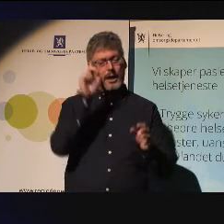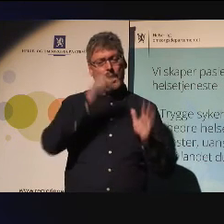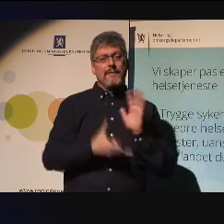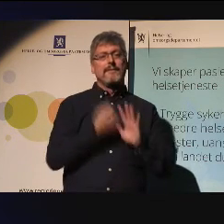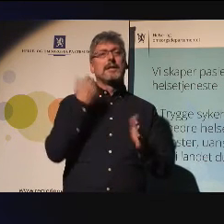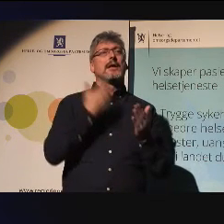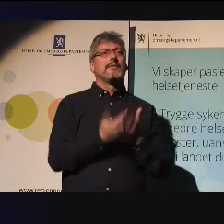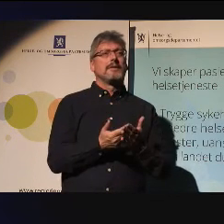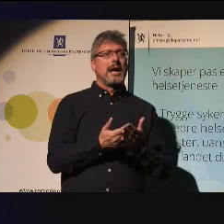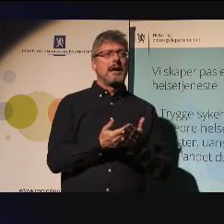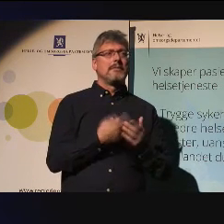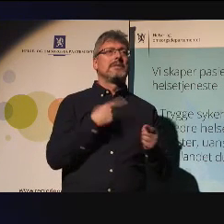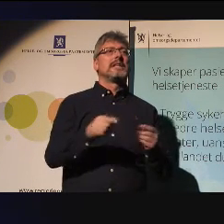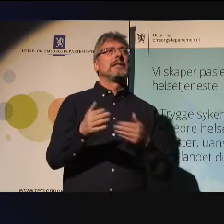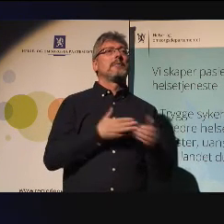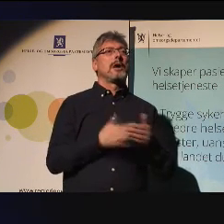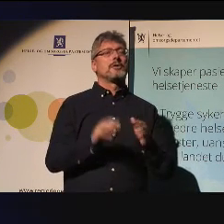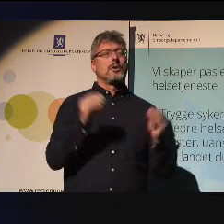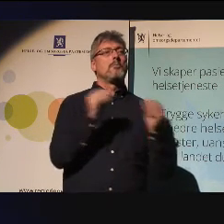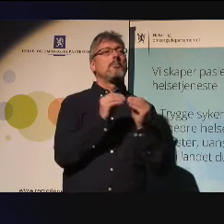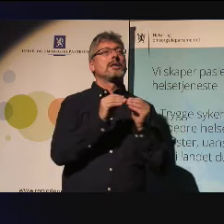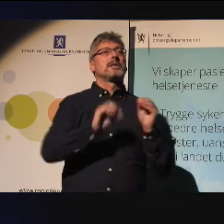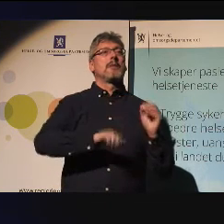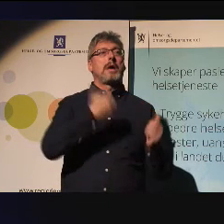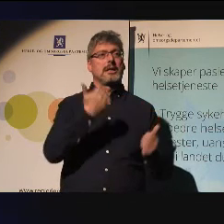fram til den behandlingen som passer de best.